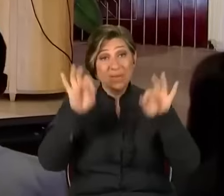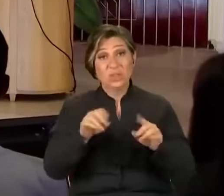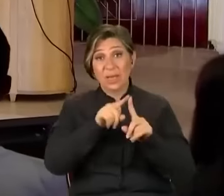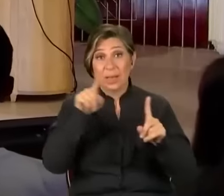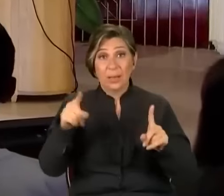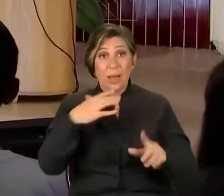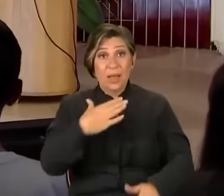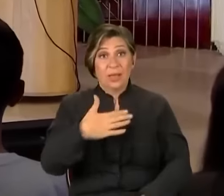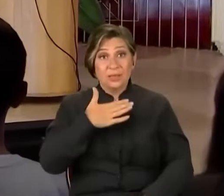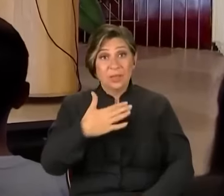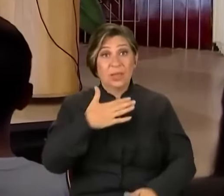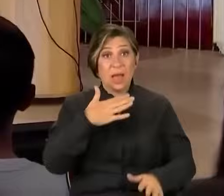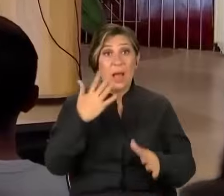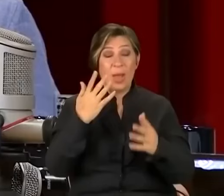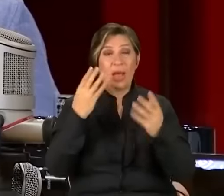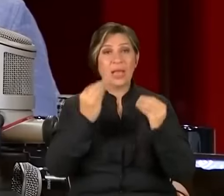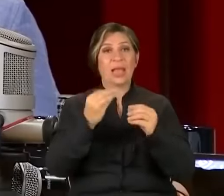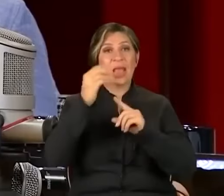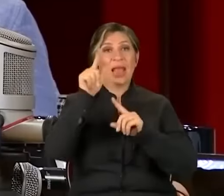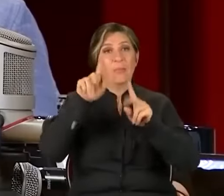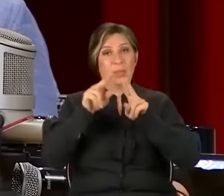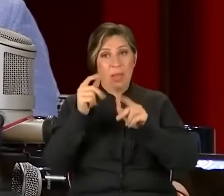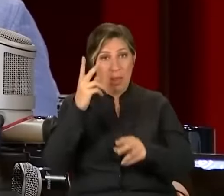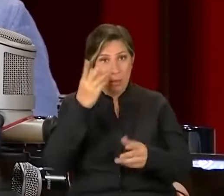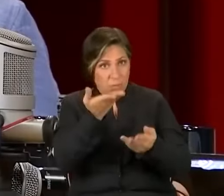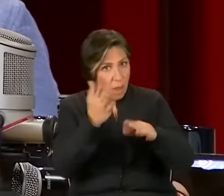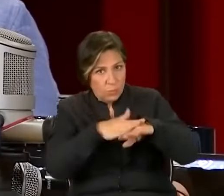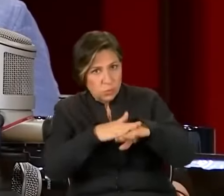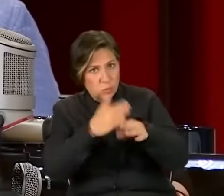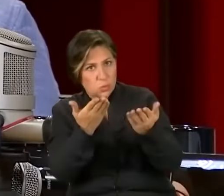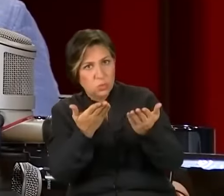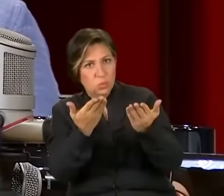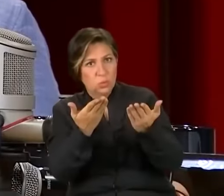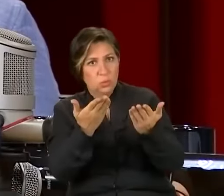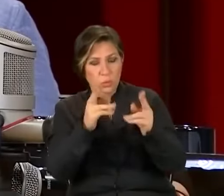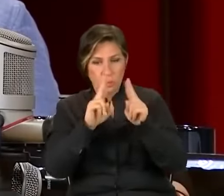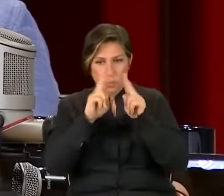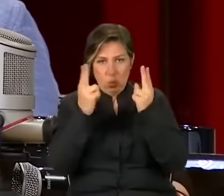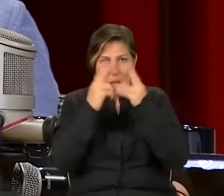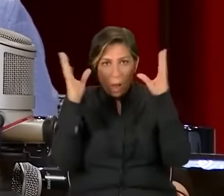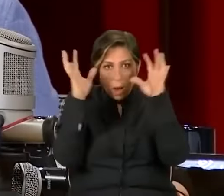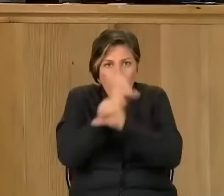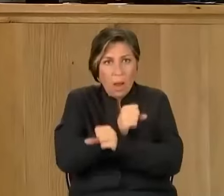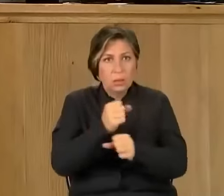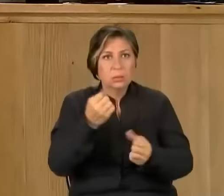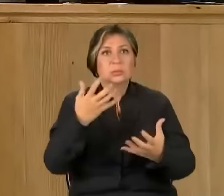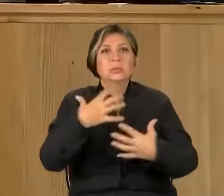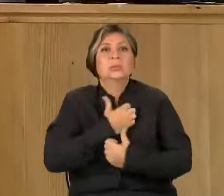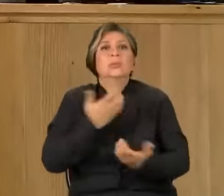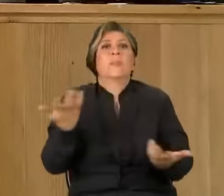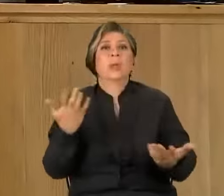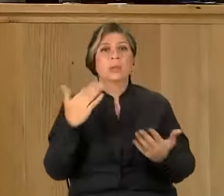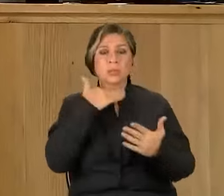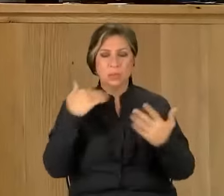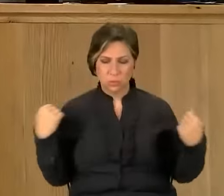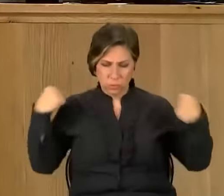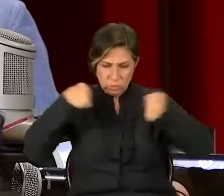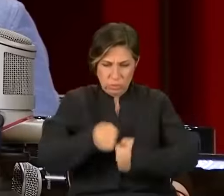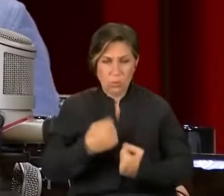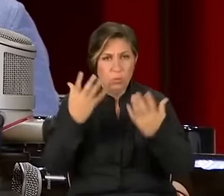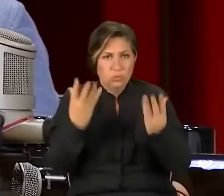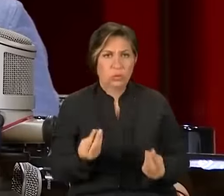kadar. Allah'tan Elvin geldi yardıma. Dedi ki Erdal dedi ne yapıyorsun sen ya? Yani dünyan karardı yani. Dert etme bu dedi. Deri ceketi giyeceksin